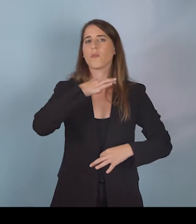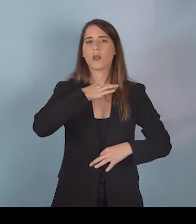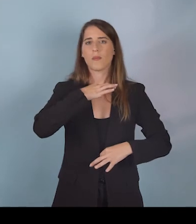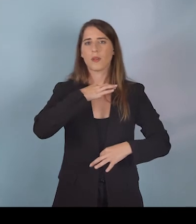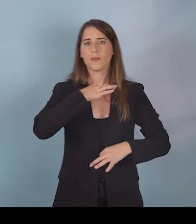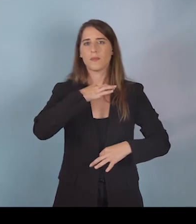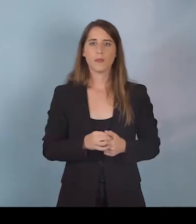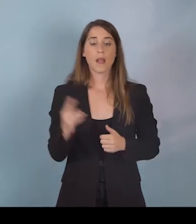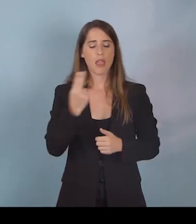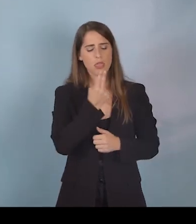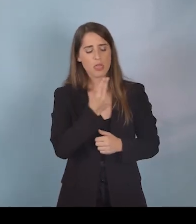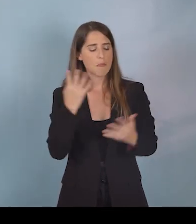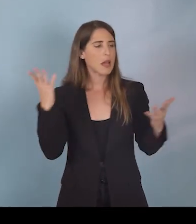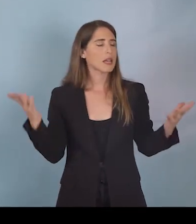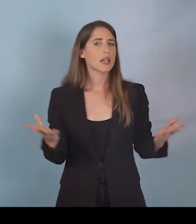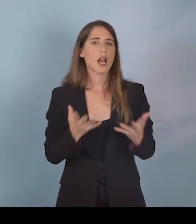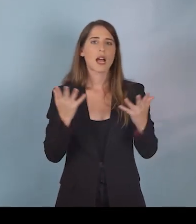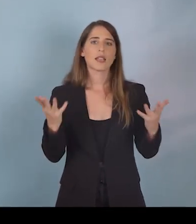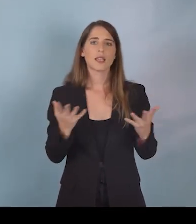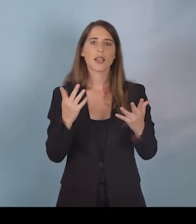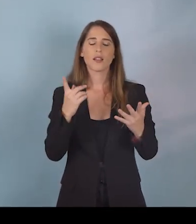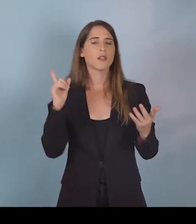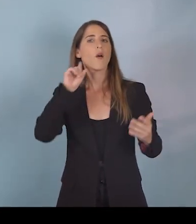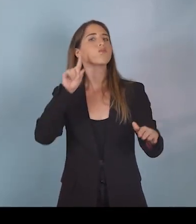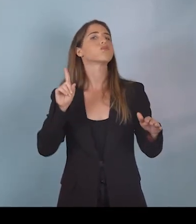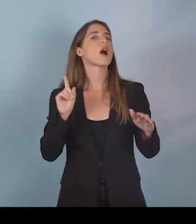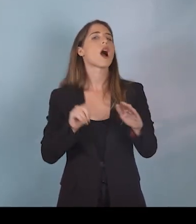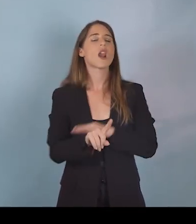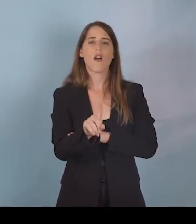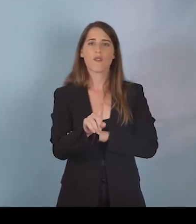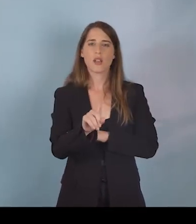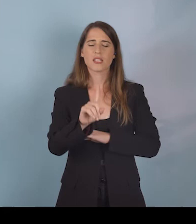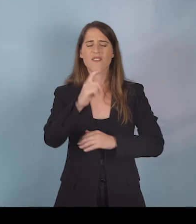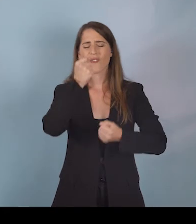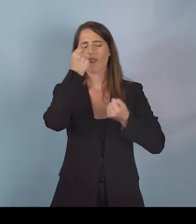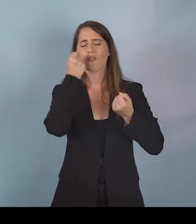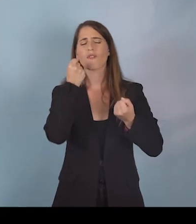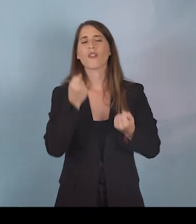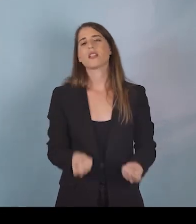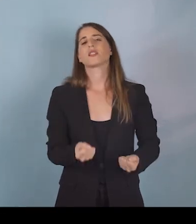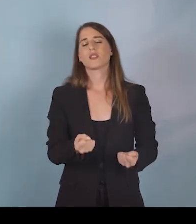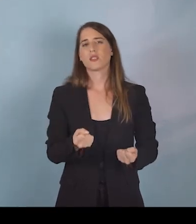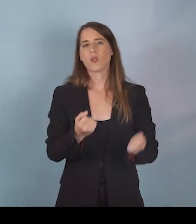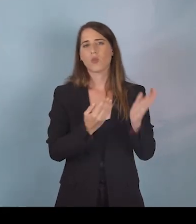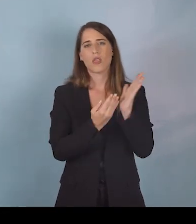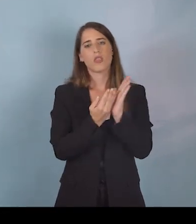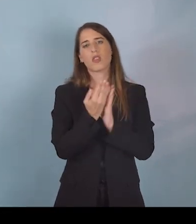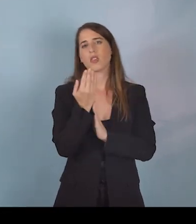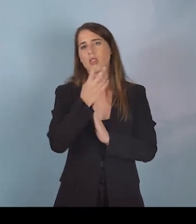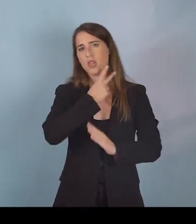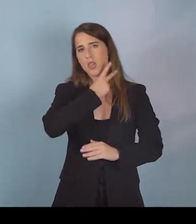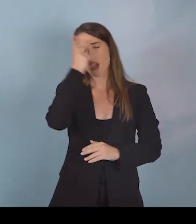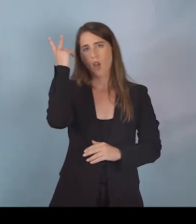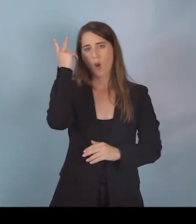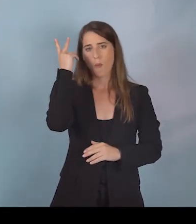ατόμου. Να μην μακρηγορήσω, σε περίπτωση, πάλι όπως είπε ο Χάρης, που κάτι άπτεται στην